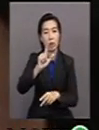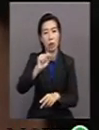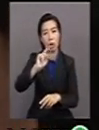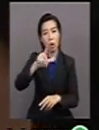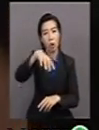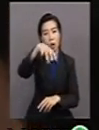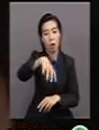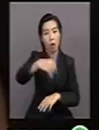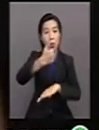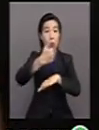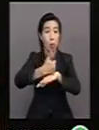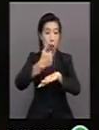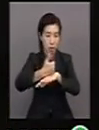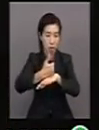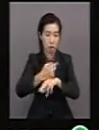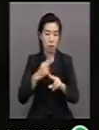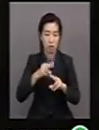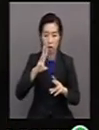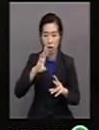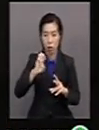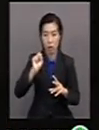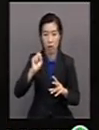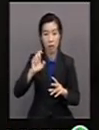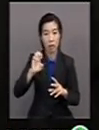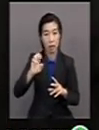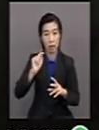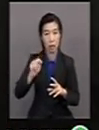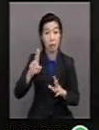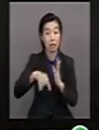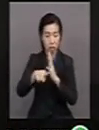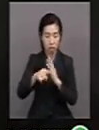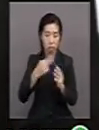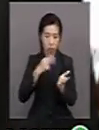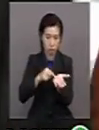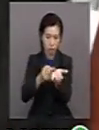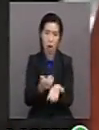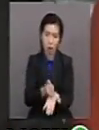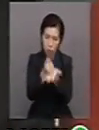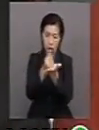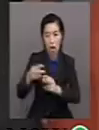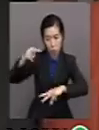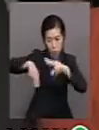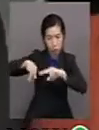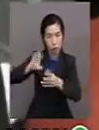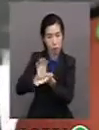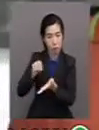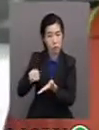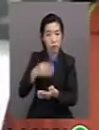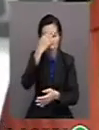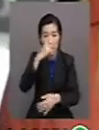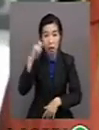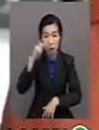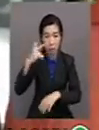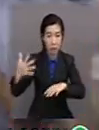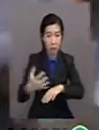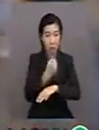ภาสผู้ว่าการตรวจเงินแผ่นดินให้ตรวจสอบกรณีดังกล่าวนี้ด้วยคุณศรีสุวรรณตั้งข้อสังเกตนะคะว่าการเช่าเหมารำรว